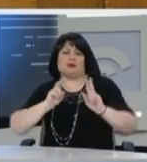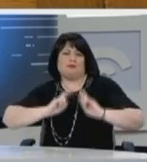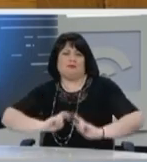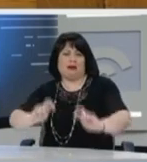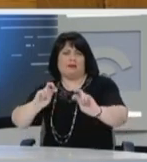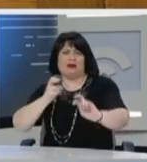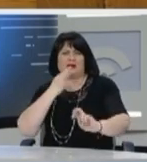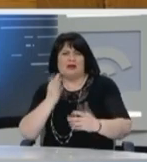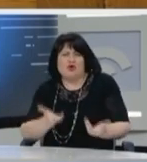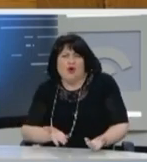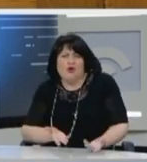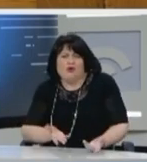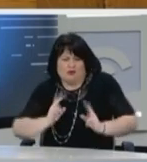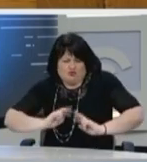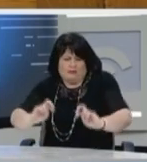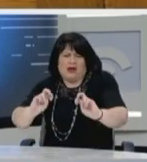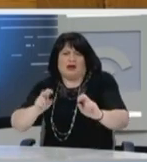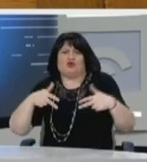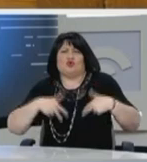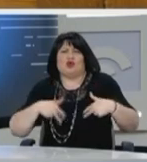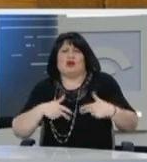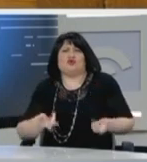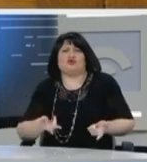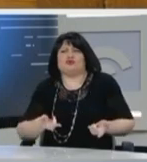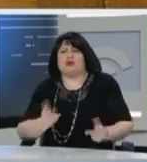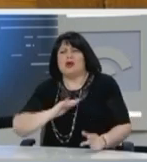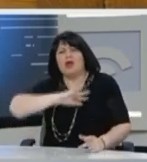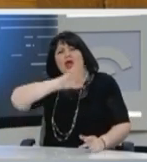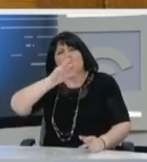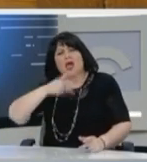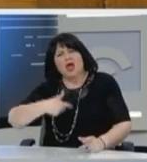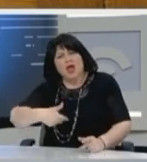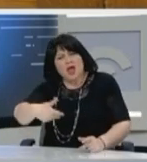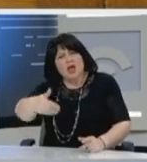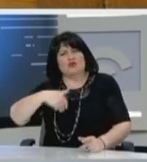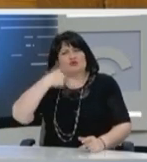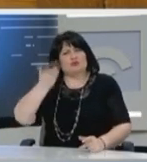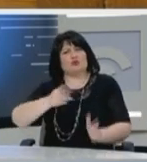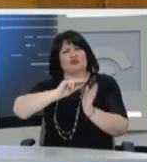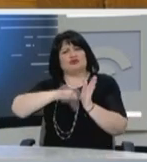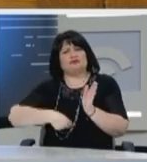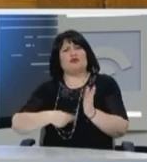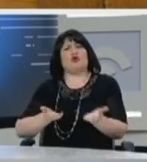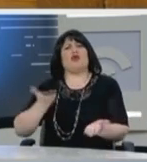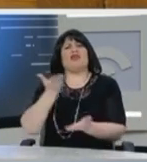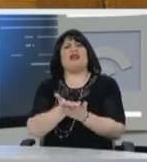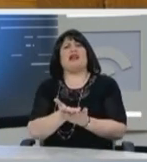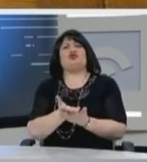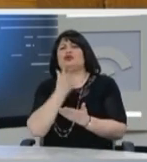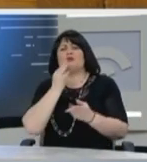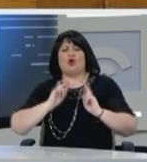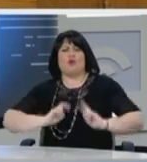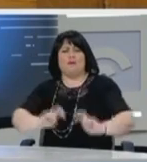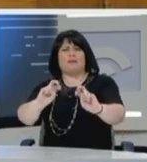Τι είναι αυτό, γιατί να το χάνεις. Να έχεις δυνατότητα μέχρι το επόμενο συμβόλαιο να κάνεις τη δήλωση. Γιατί αν το χάνεις.